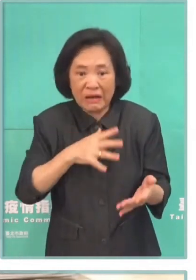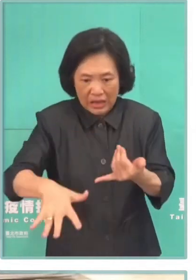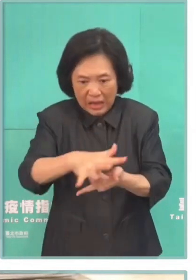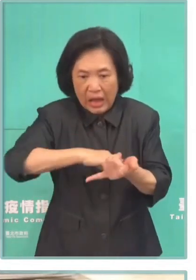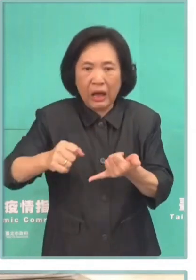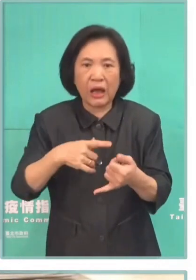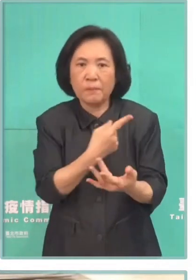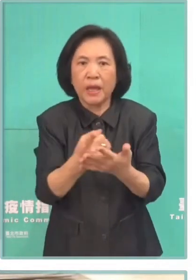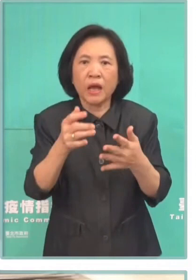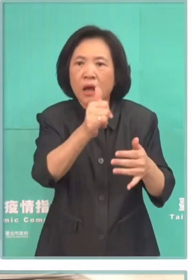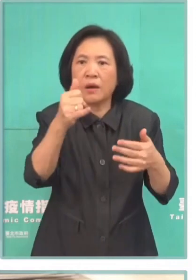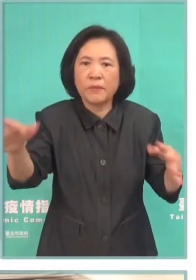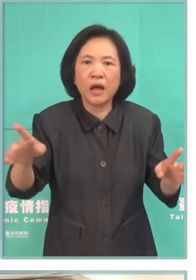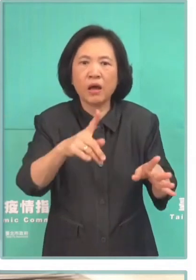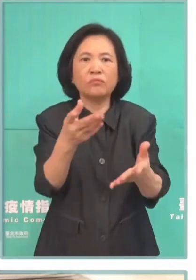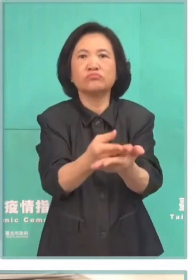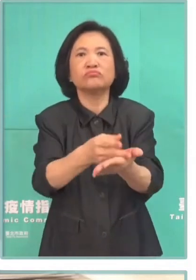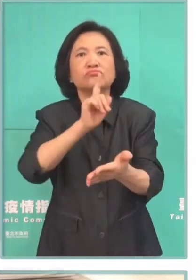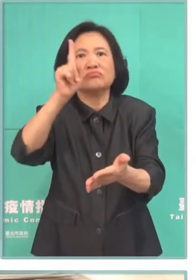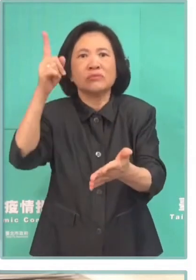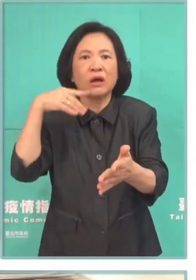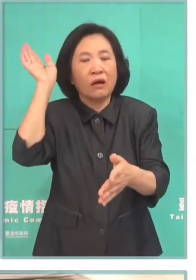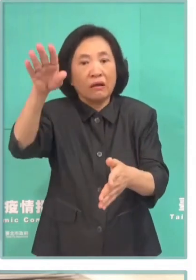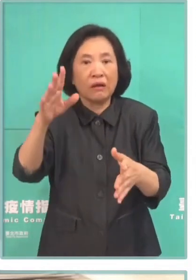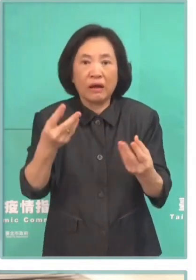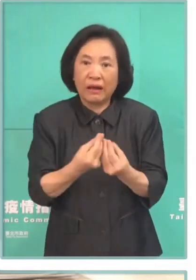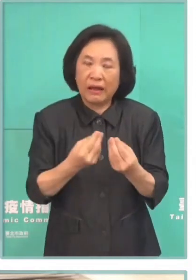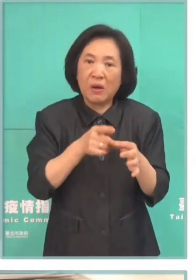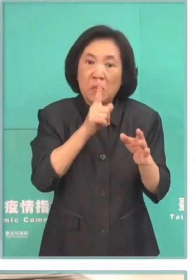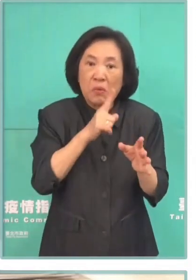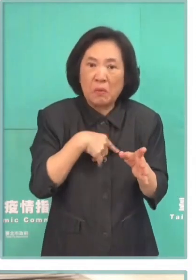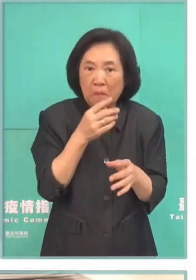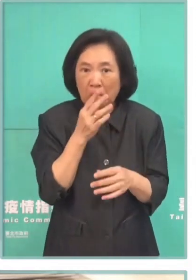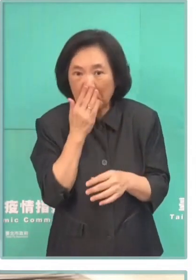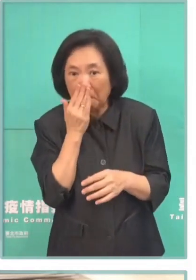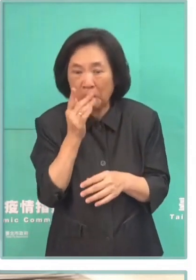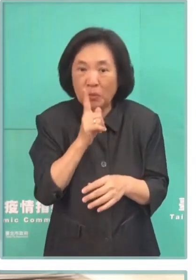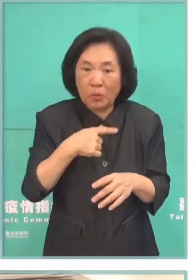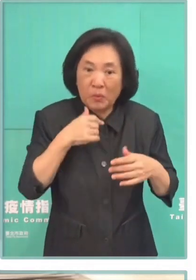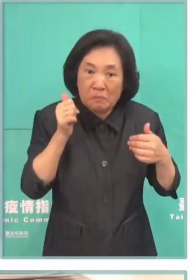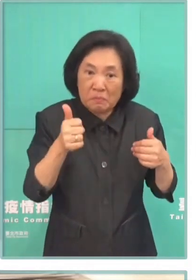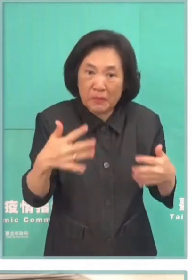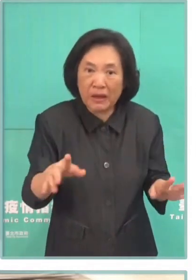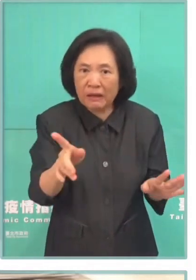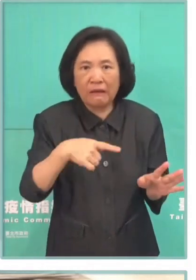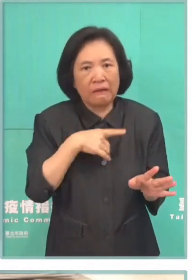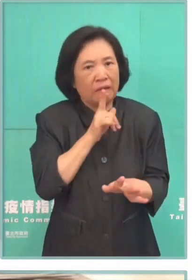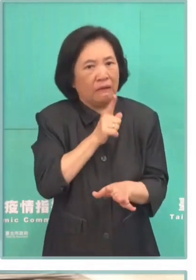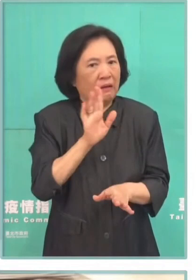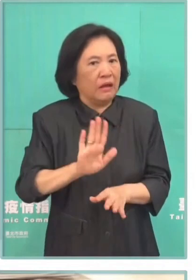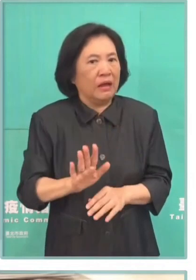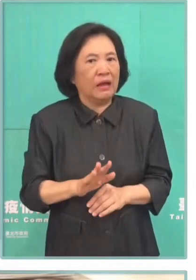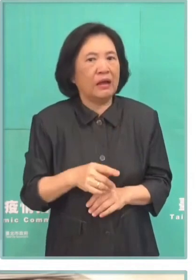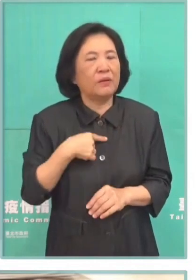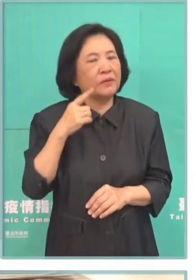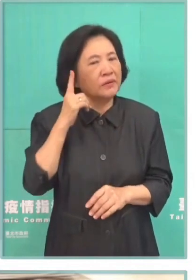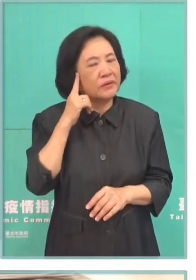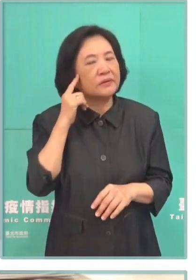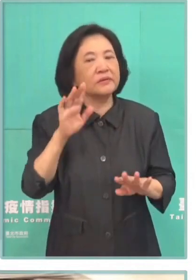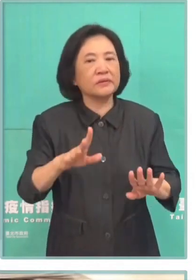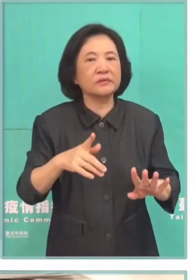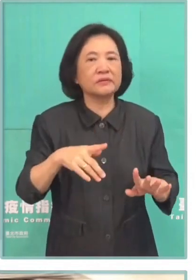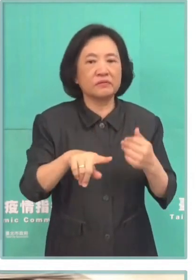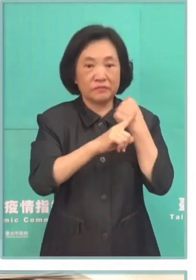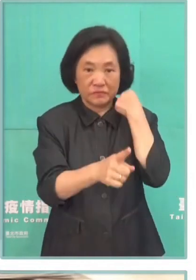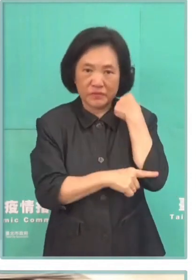他们的足迹每个都被告的话，以后就不会有人愿意说出他的足迹了。这个是我想这个